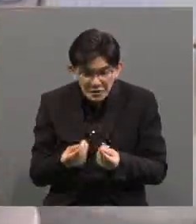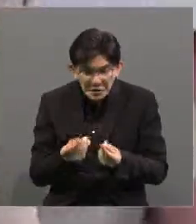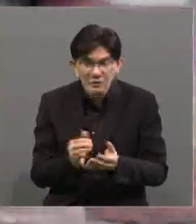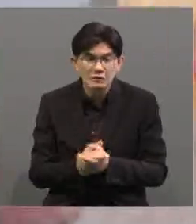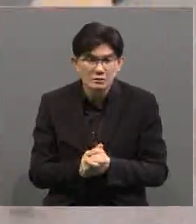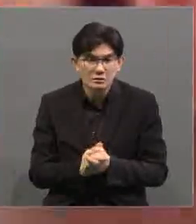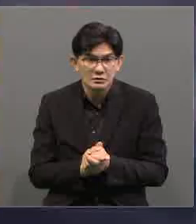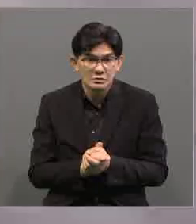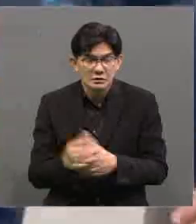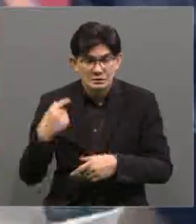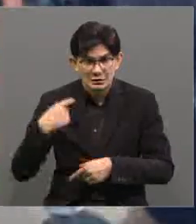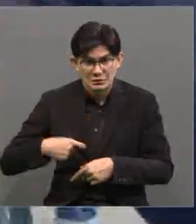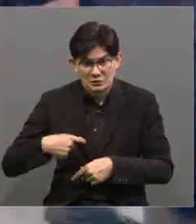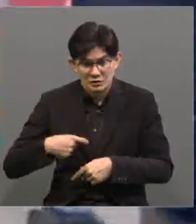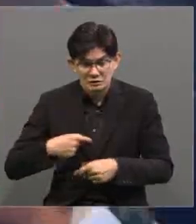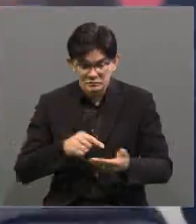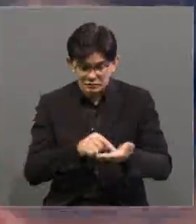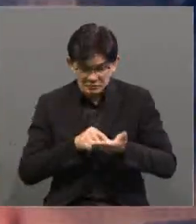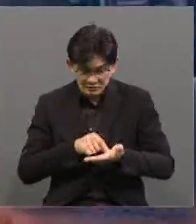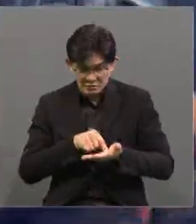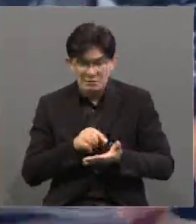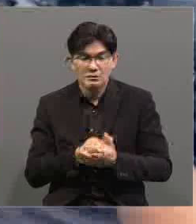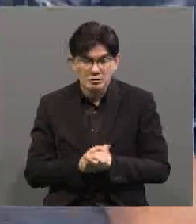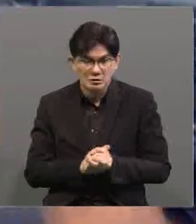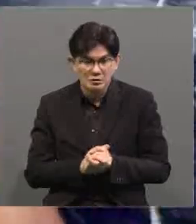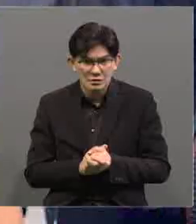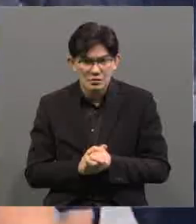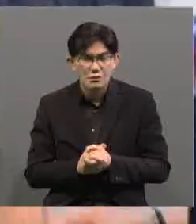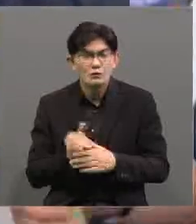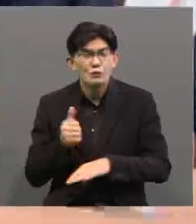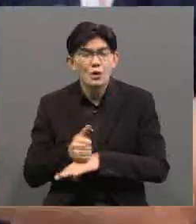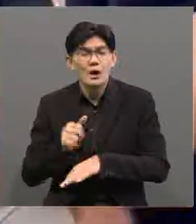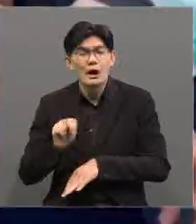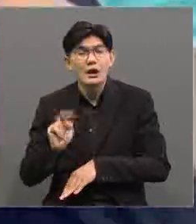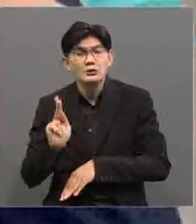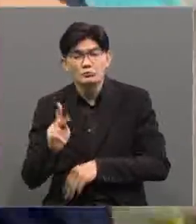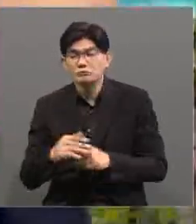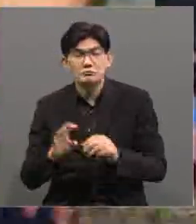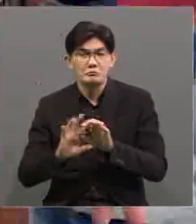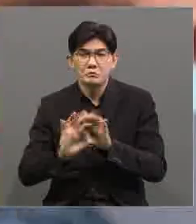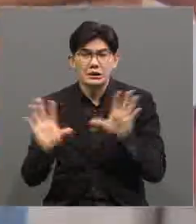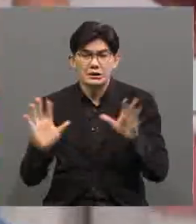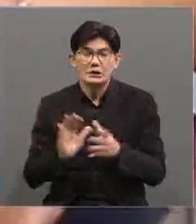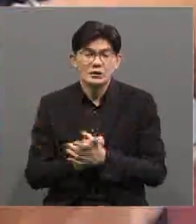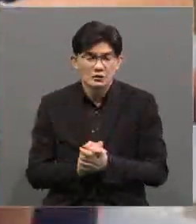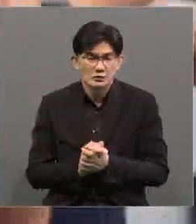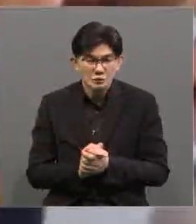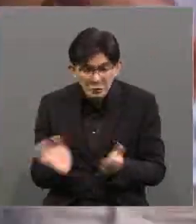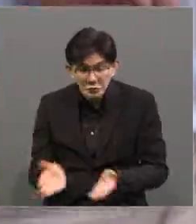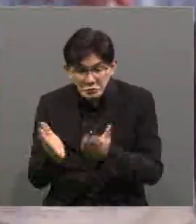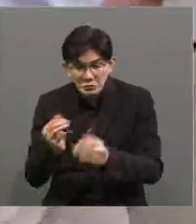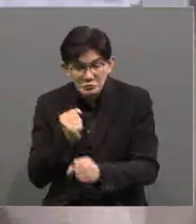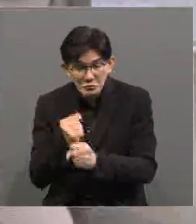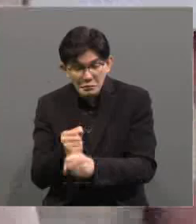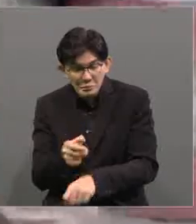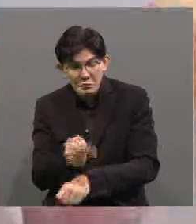ที่ทางทนายความส่งมาให้เนี่ยบอกว่ากำนันนกหรือว่านายประวีณไม่ได้มีส่วนเกี่ยวข้องหรือยุยงส่งเส